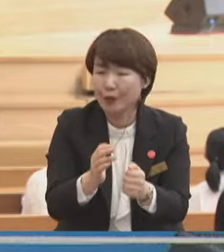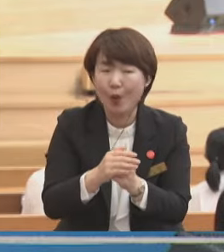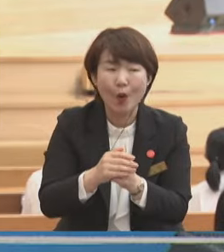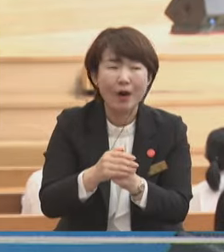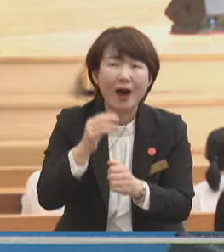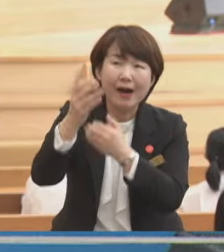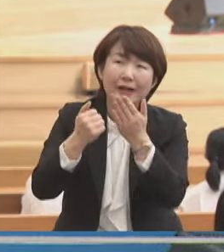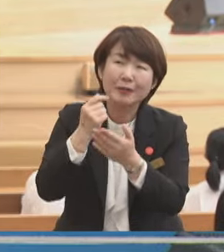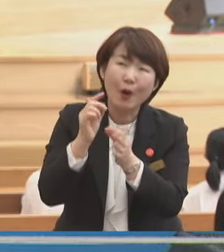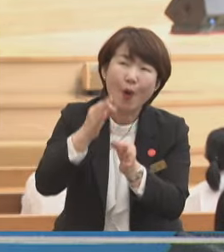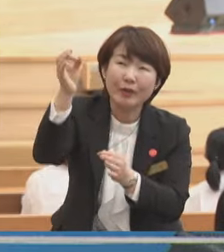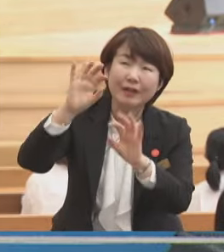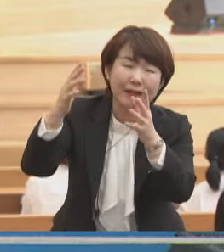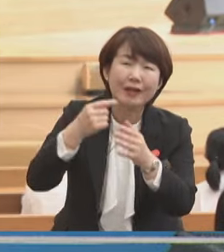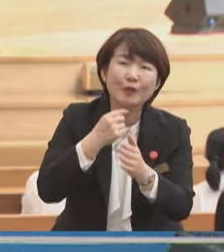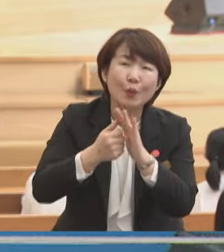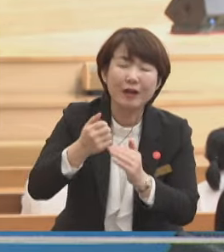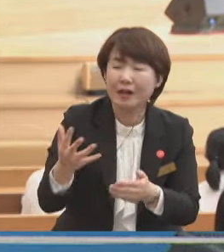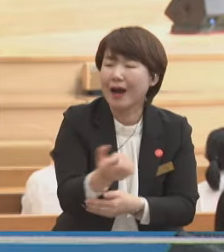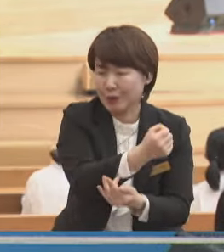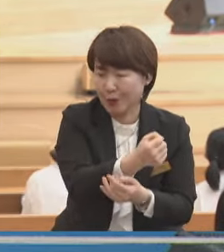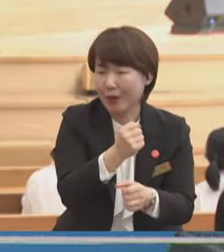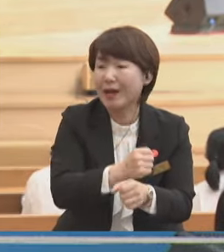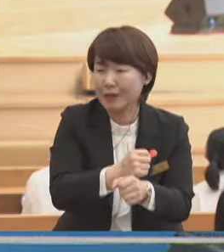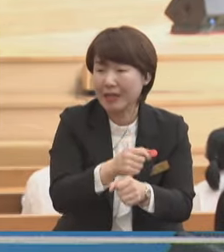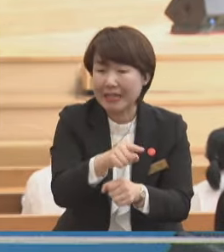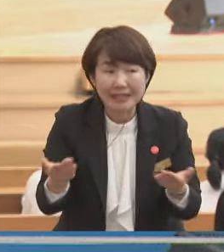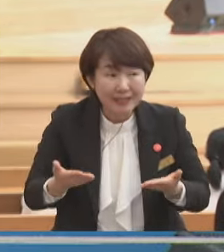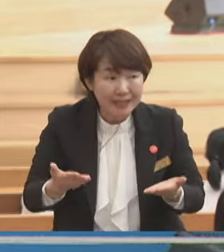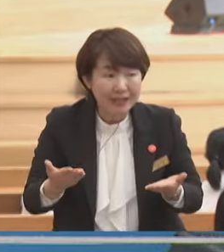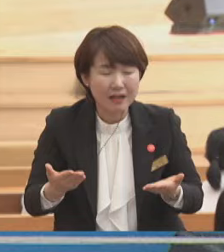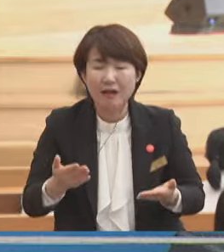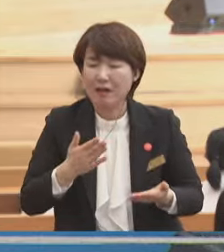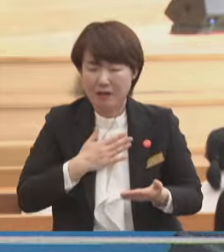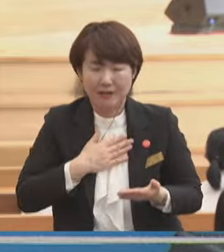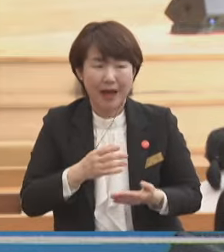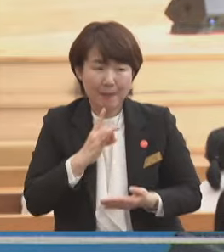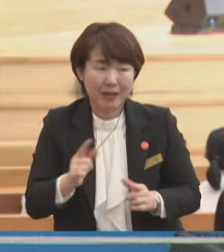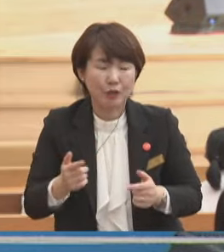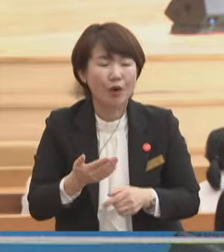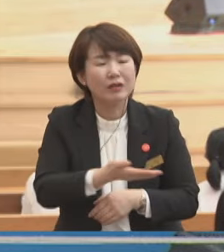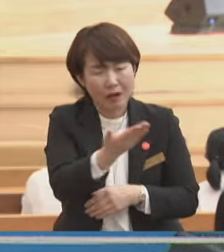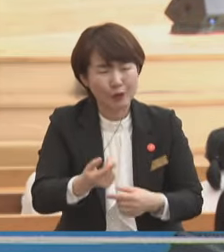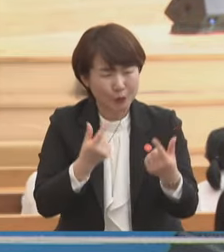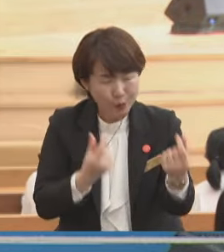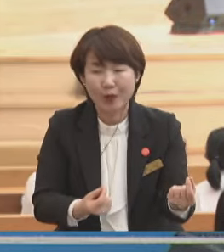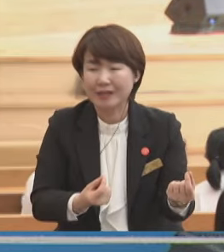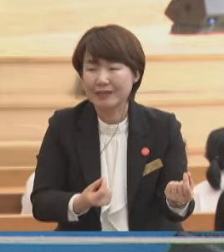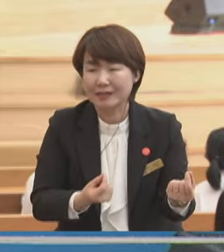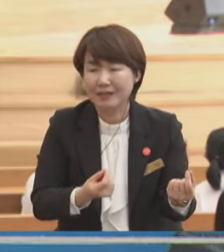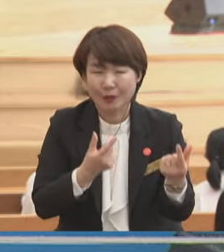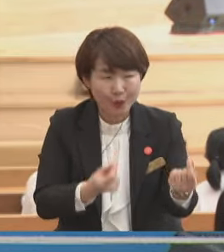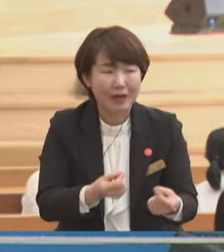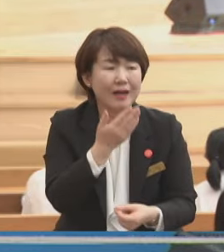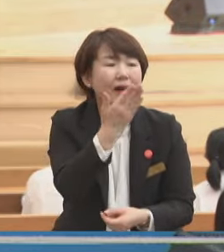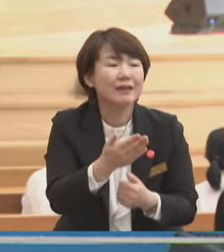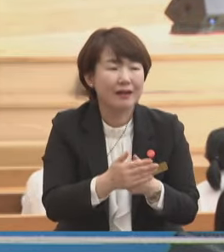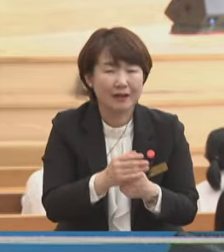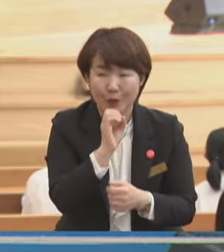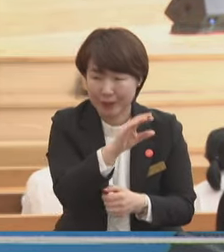소망을도록 그렇게 했습니다 근데 그 일을 너희들도 하게 될 것이다라고 한 거예요